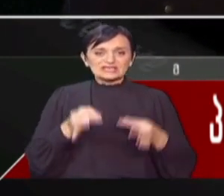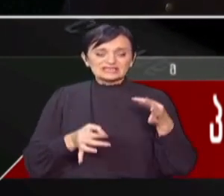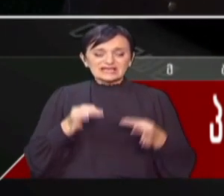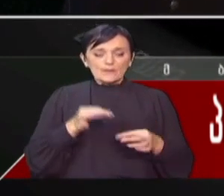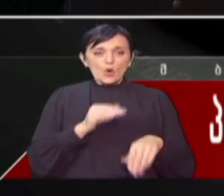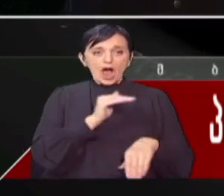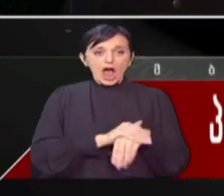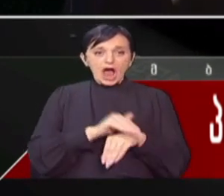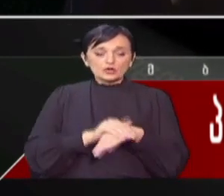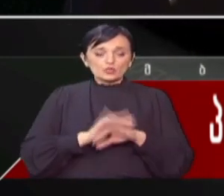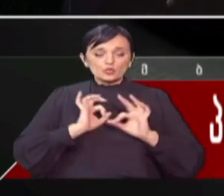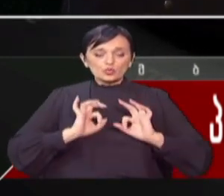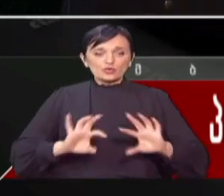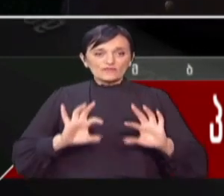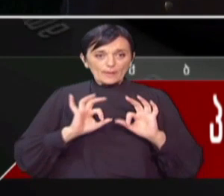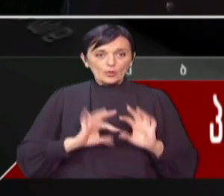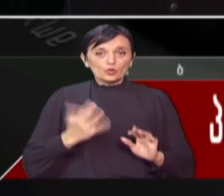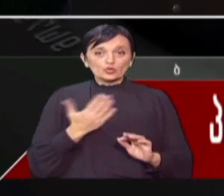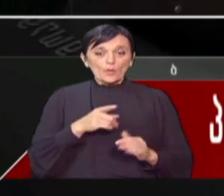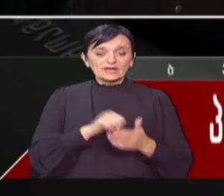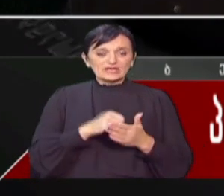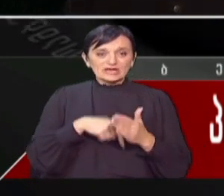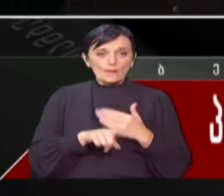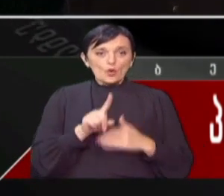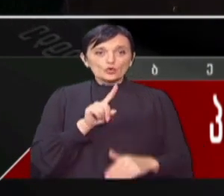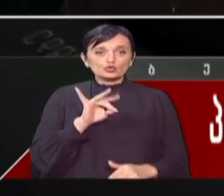იმ არგუმენტებს უყვებოდა, რომლის გამოც